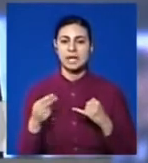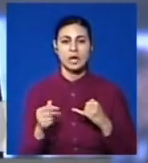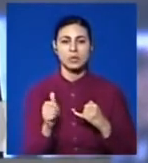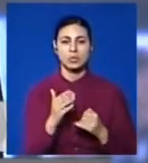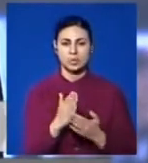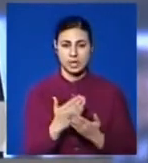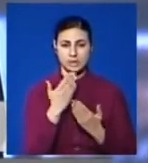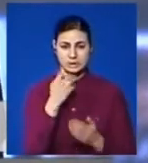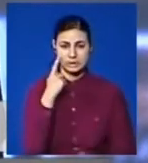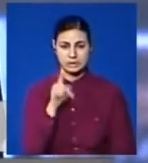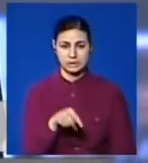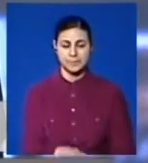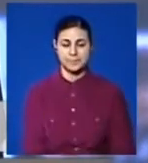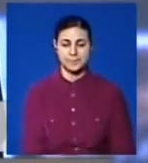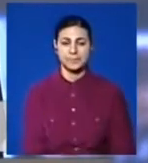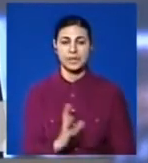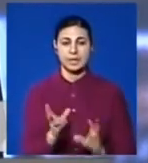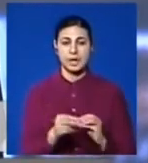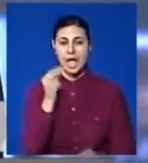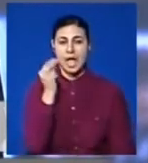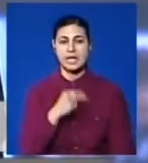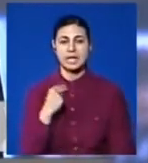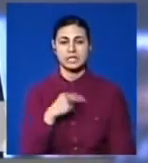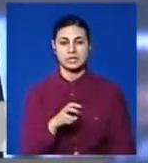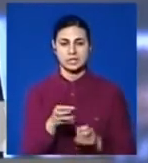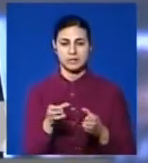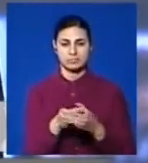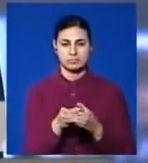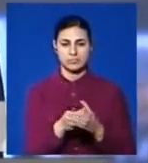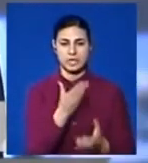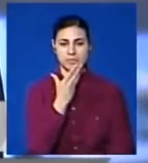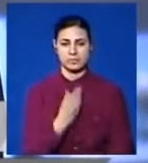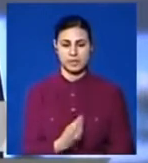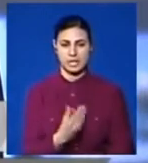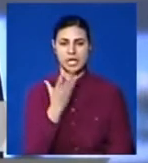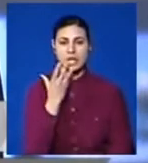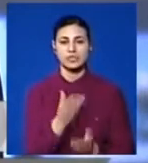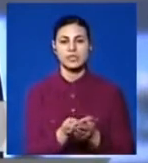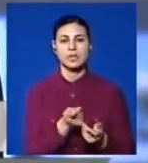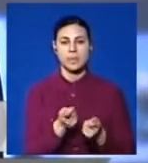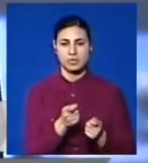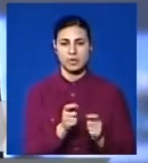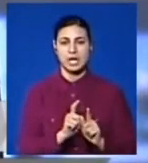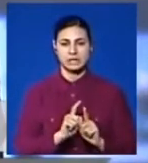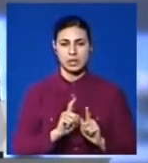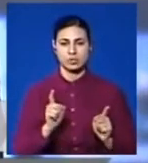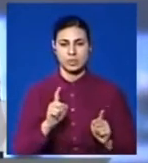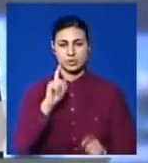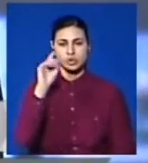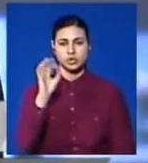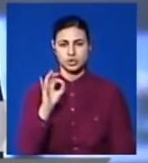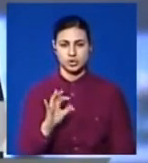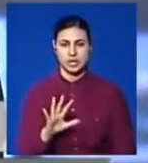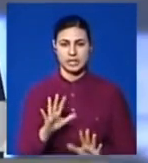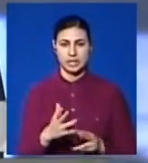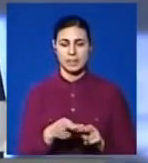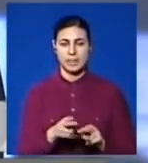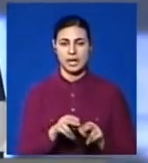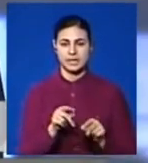წესი, ეკლესიის წარმომადგენლები, სასულიერო პირები თვითმართველობებში განსაკუთრებით ხშირად ხდება